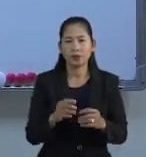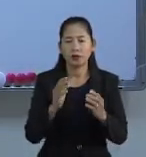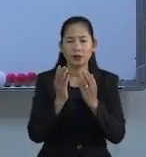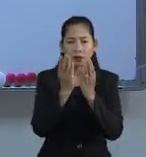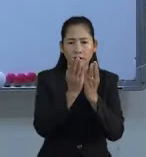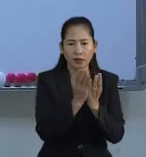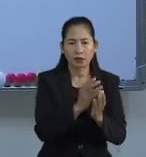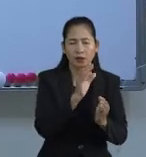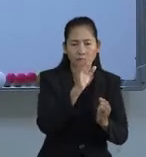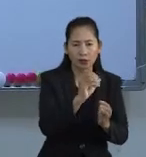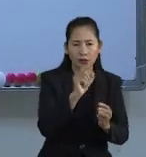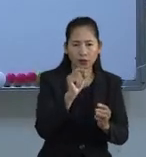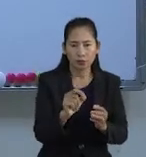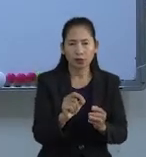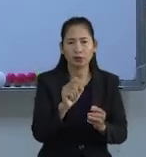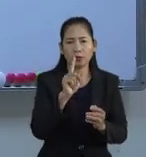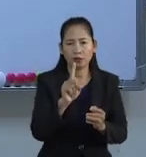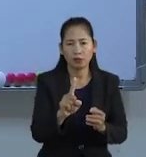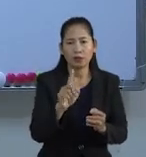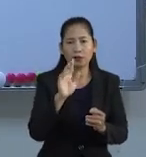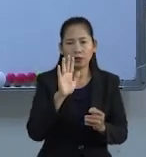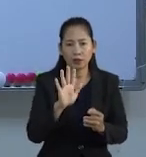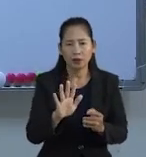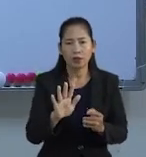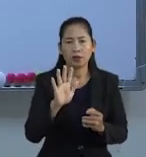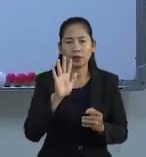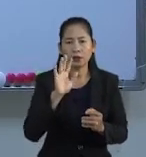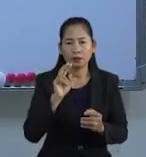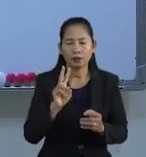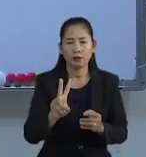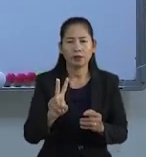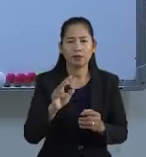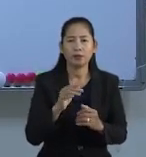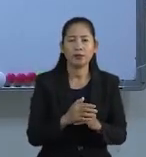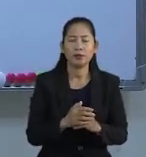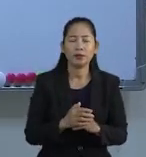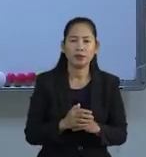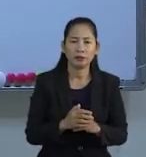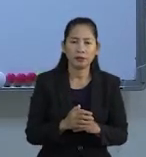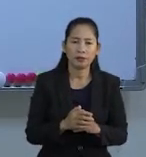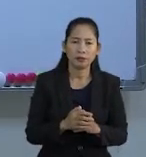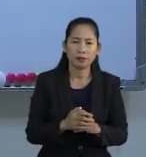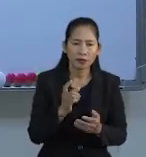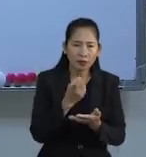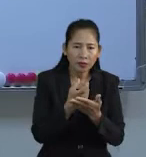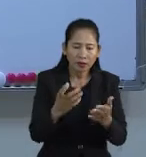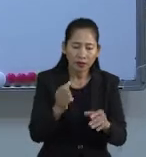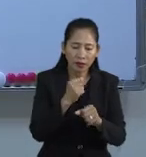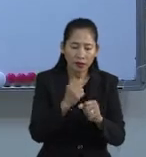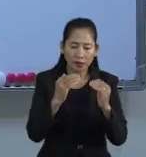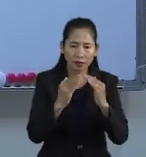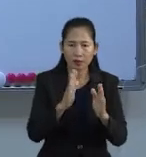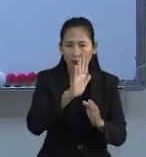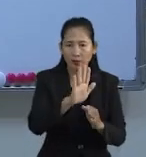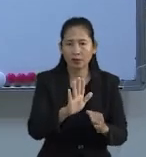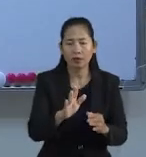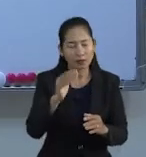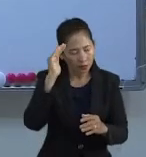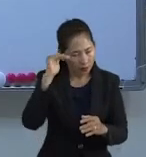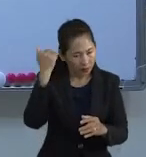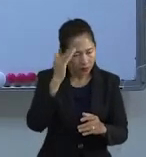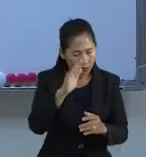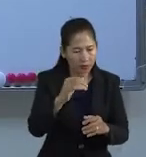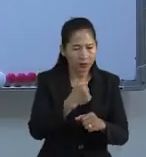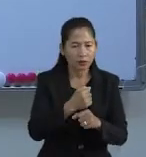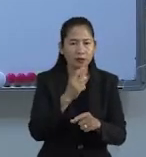an thá sâu chất mùi rối há sắp phí và mẹ đã cốn cái cà bọc cốn và lúc dân thâm thật